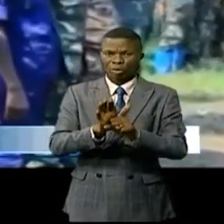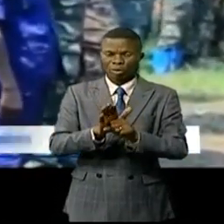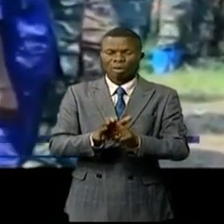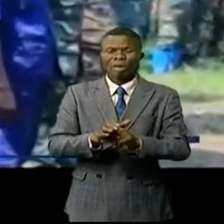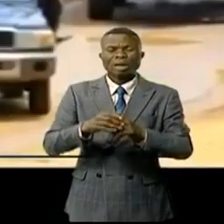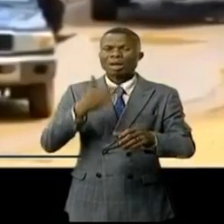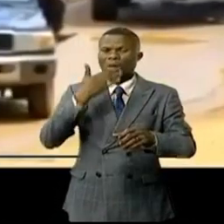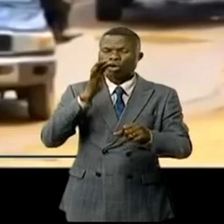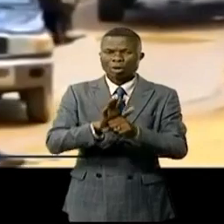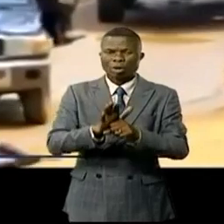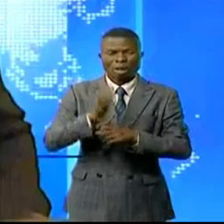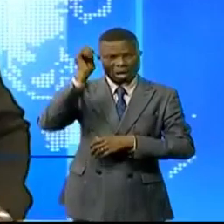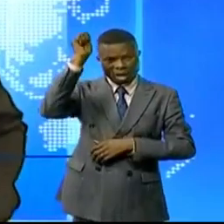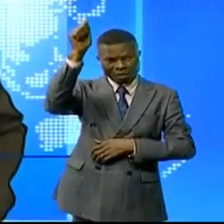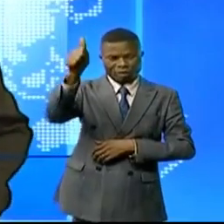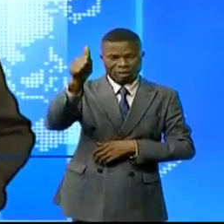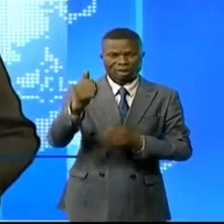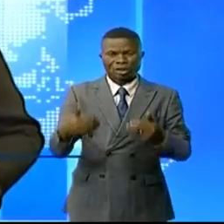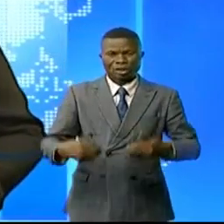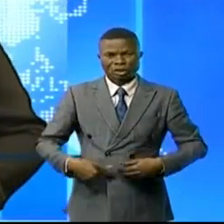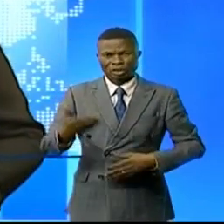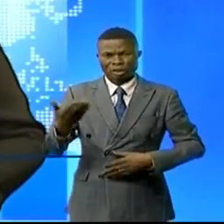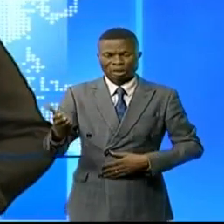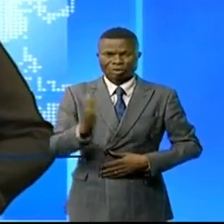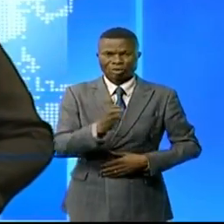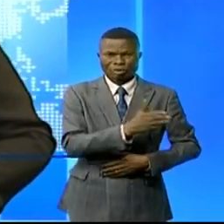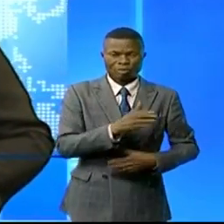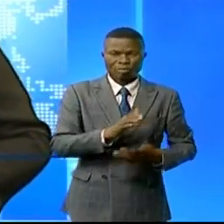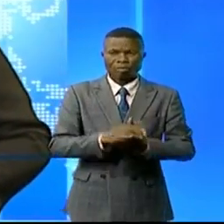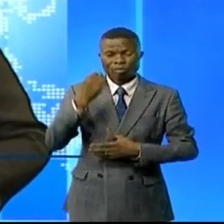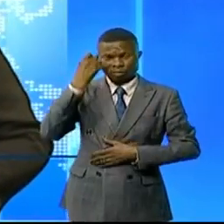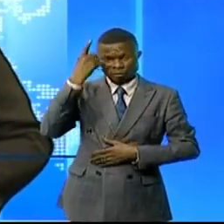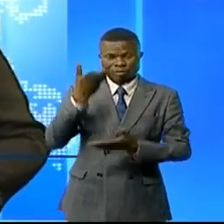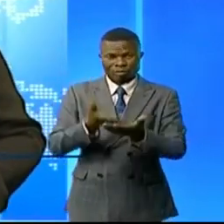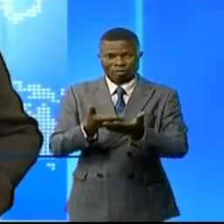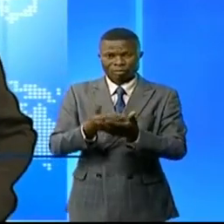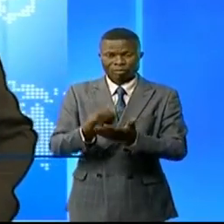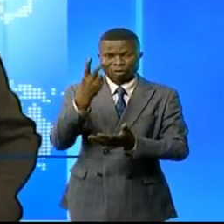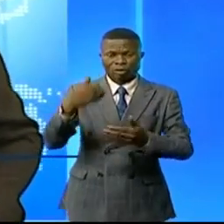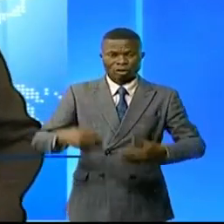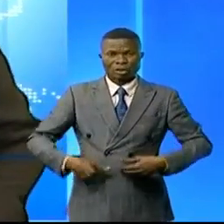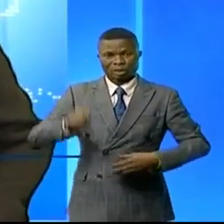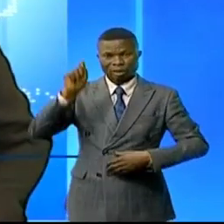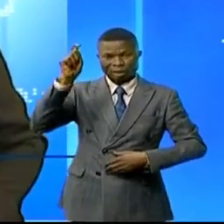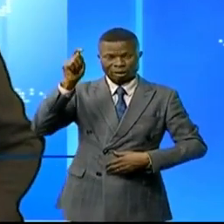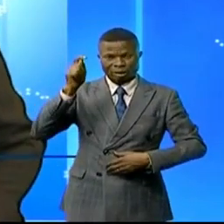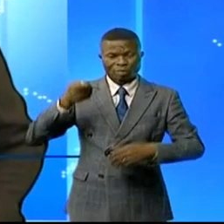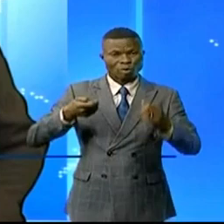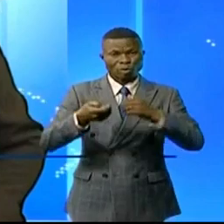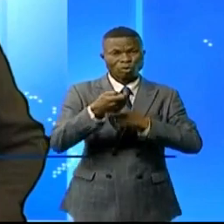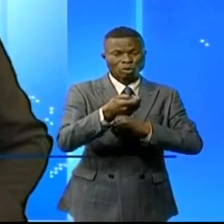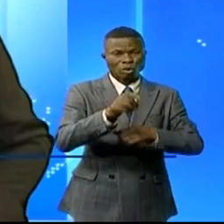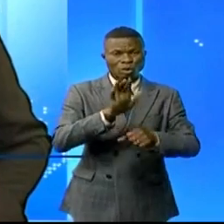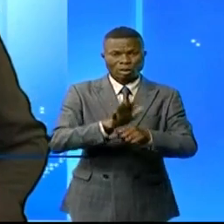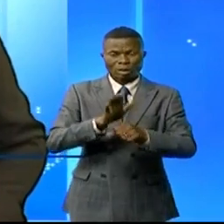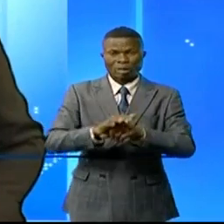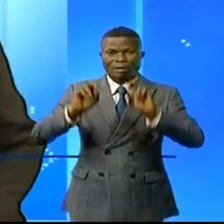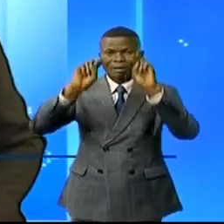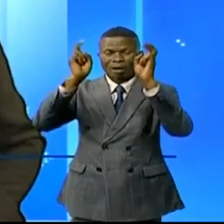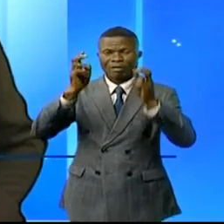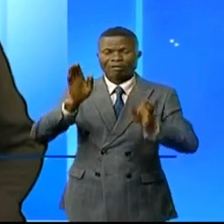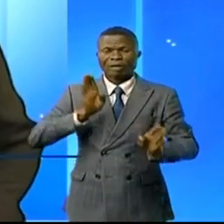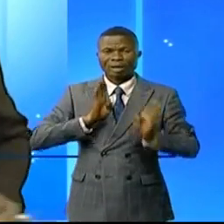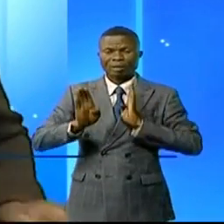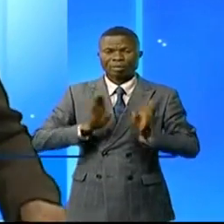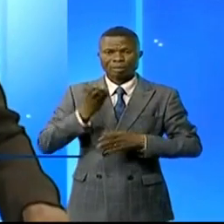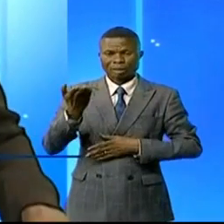compromettre l'avenir. Vous avez compris qu'il s'agissait de deux jeunes témoins des massacres et attaques perpétrées sur les civils